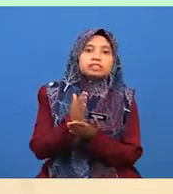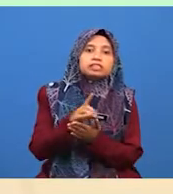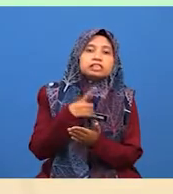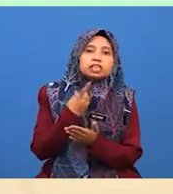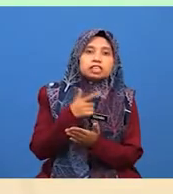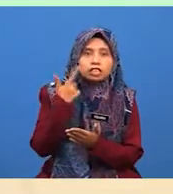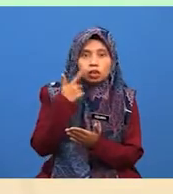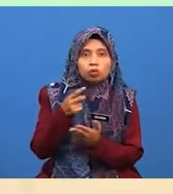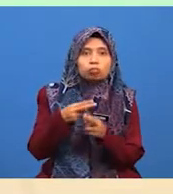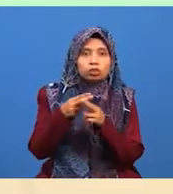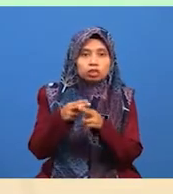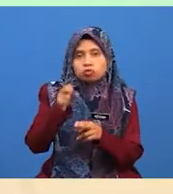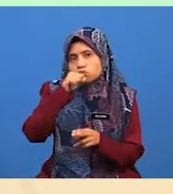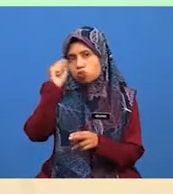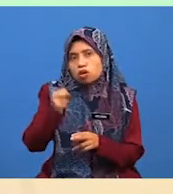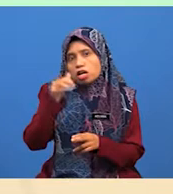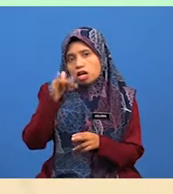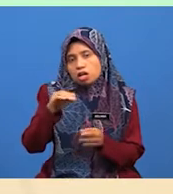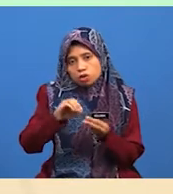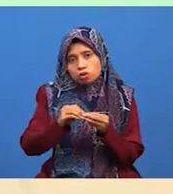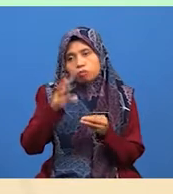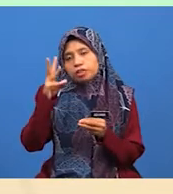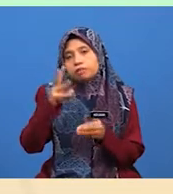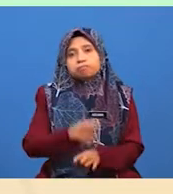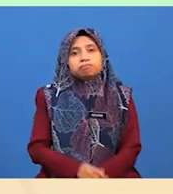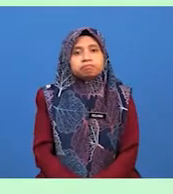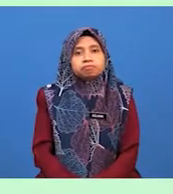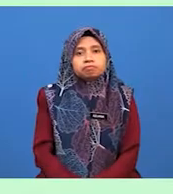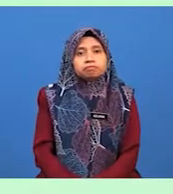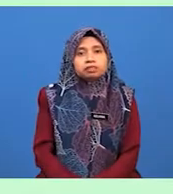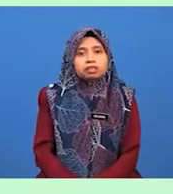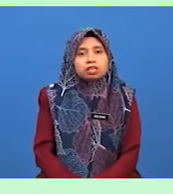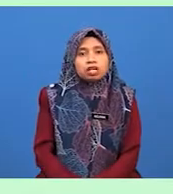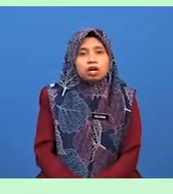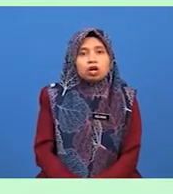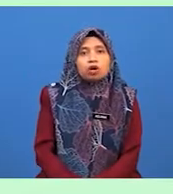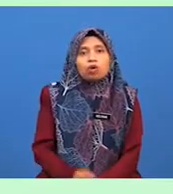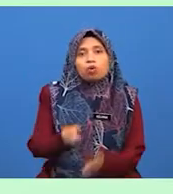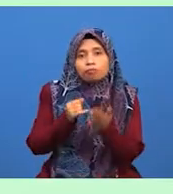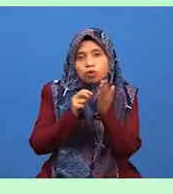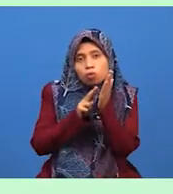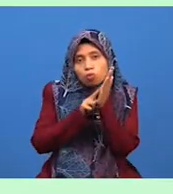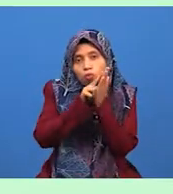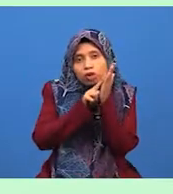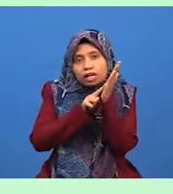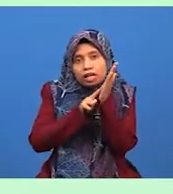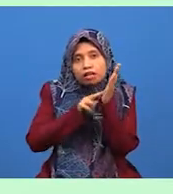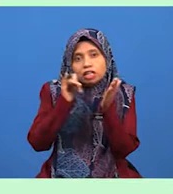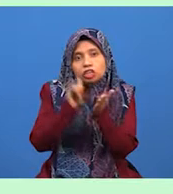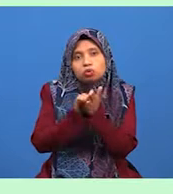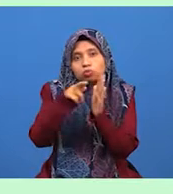Seterusnya, kita lihat pula soalan yang keenam. Ukiran itu